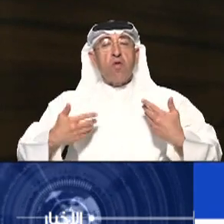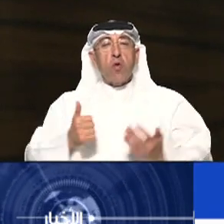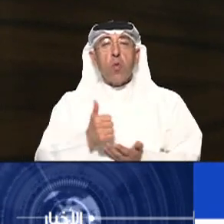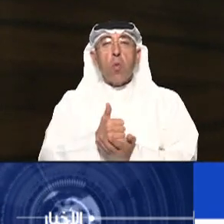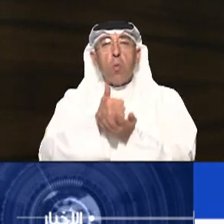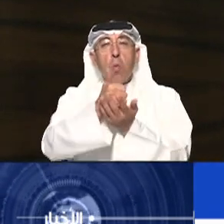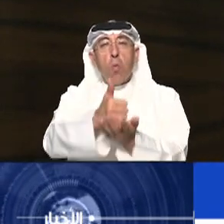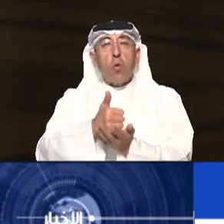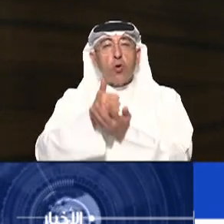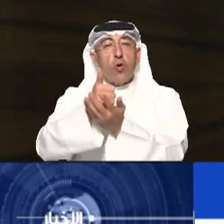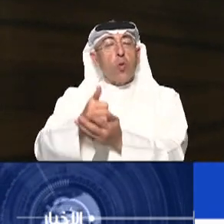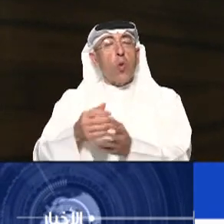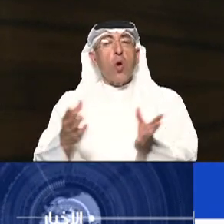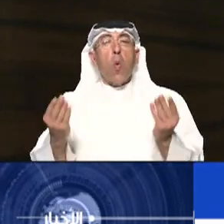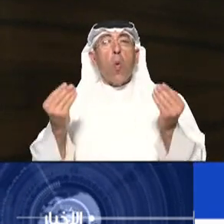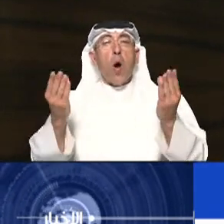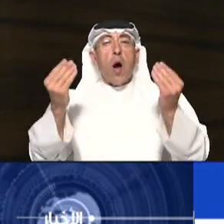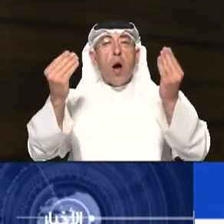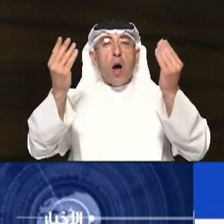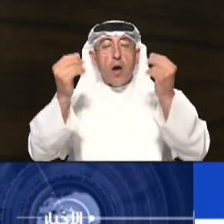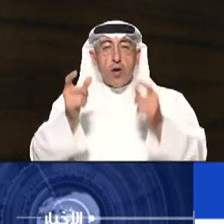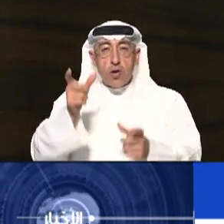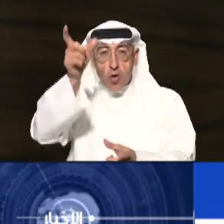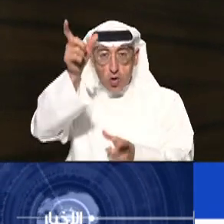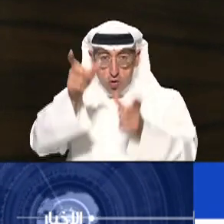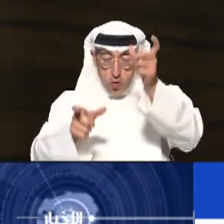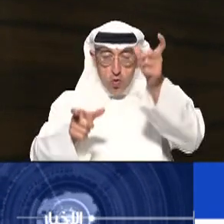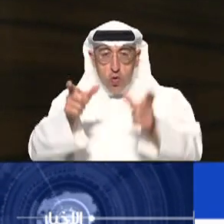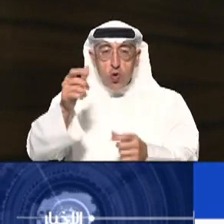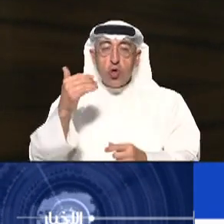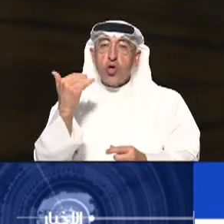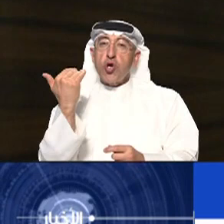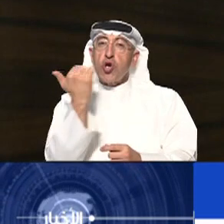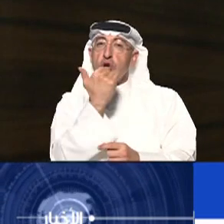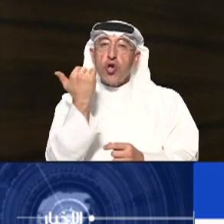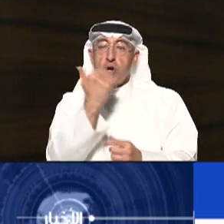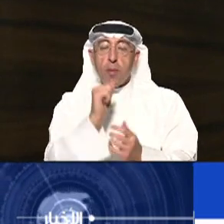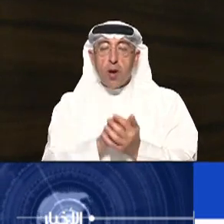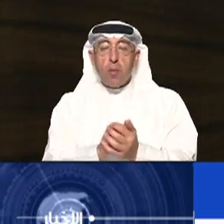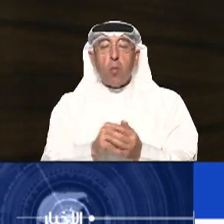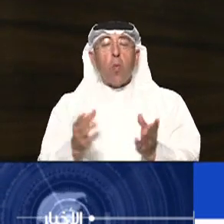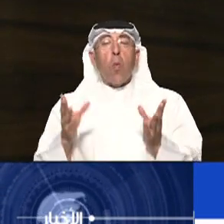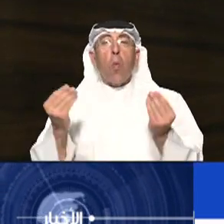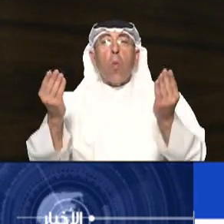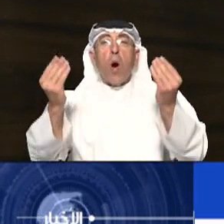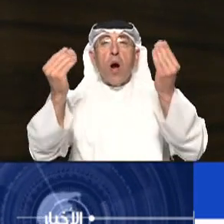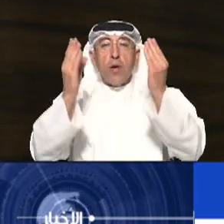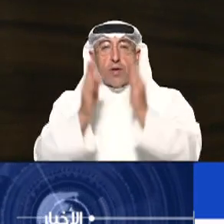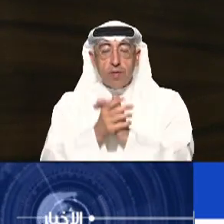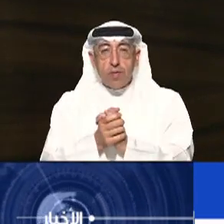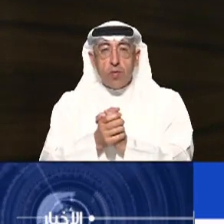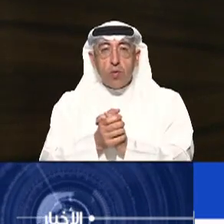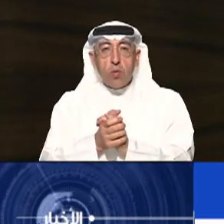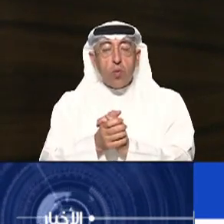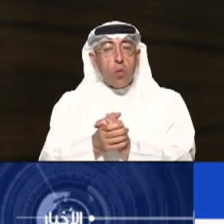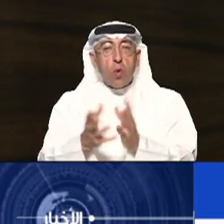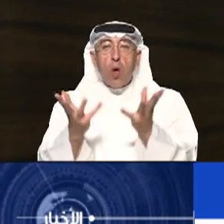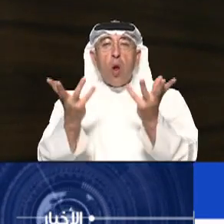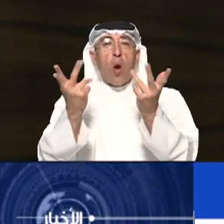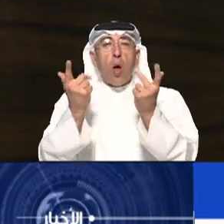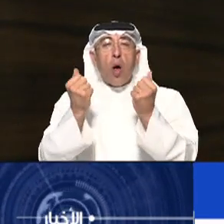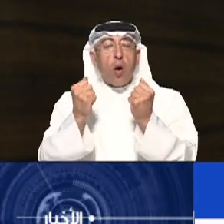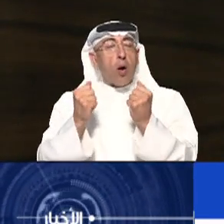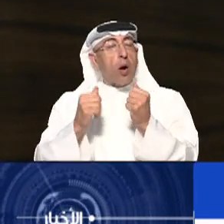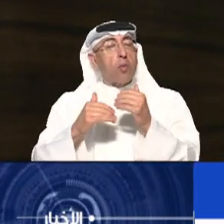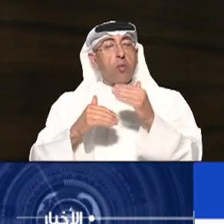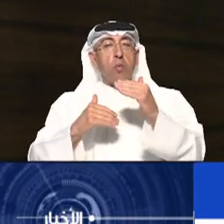المتطوعين من نزل الإعلان في الهيئة العامة للشباب بطلب المتطوعين، لقينا الأرقام لله